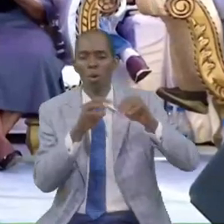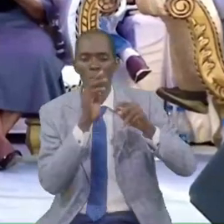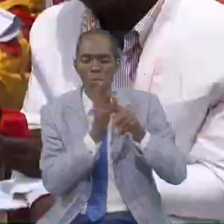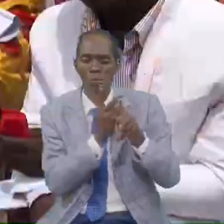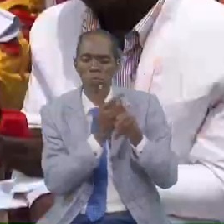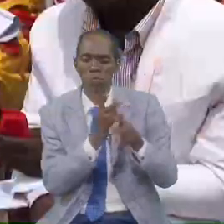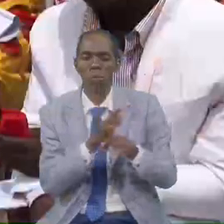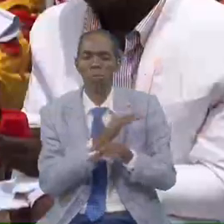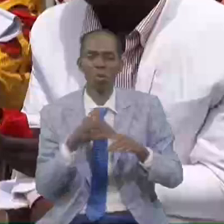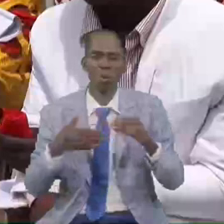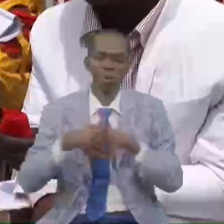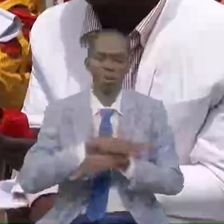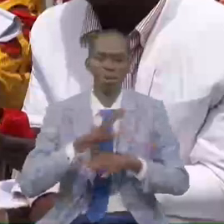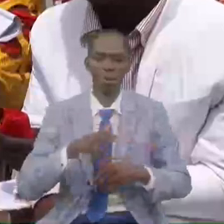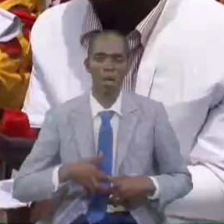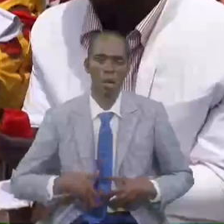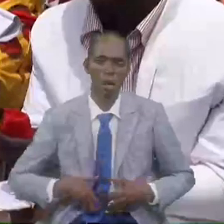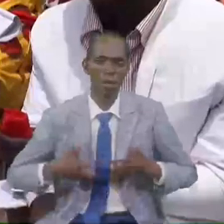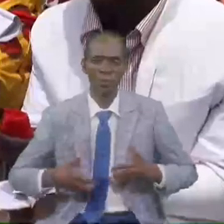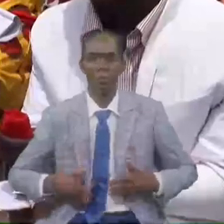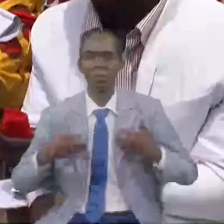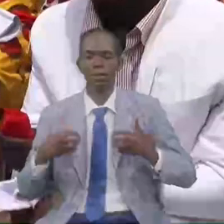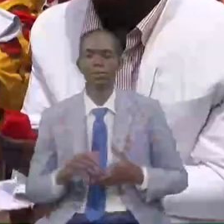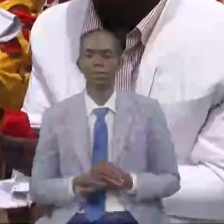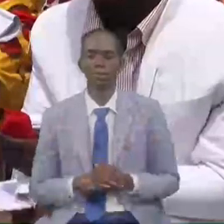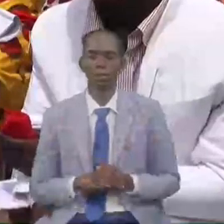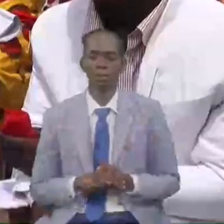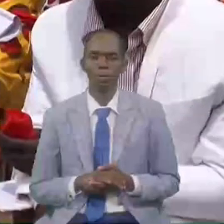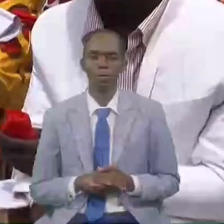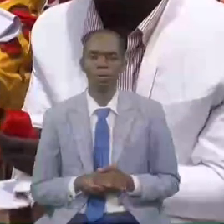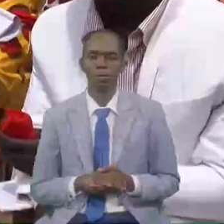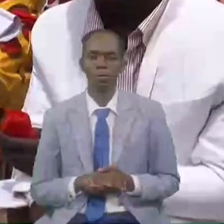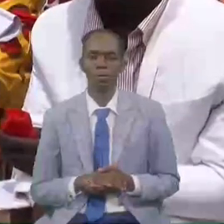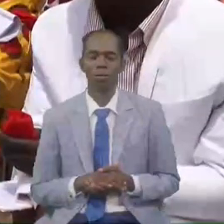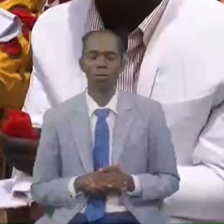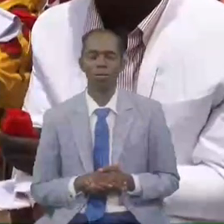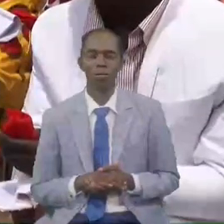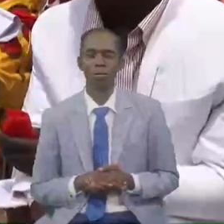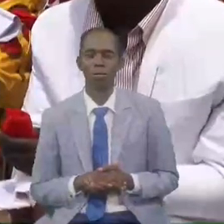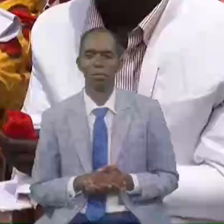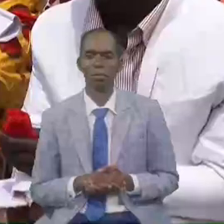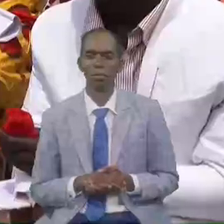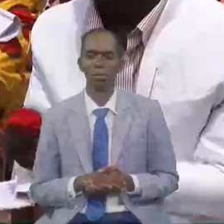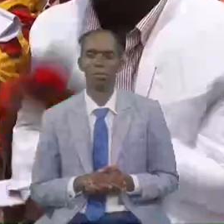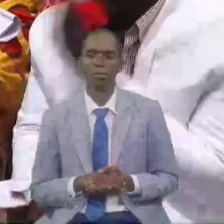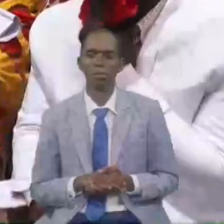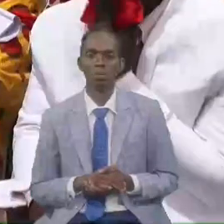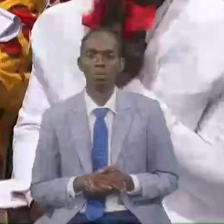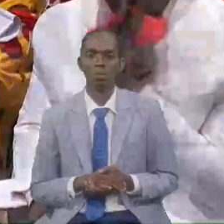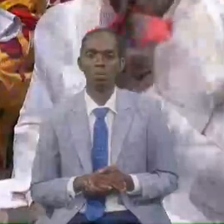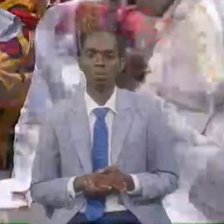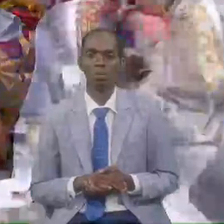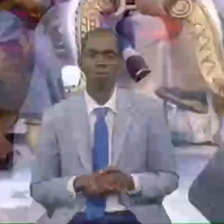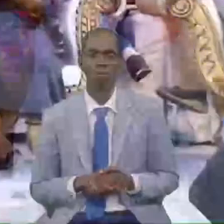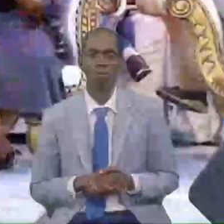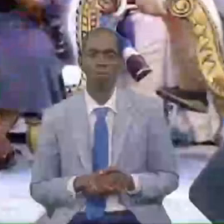la vie, parce que nous avons cette attitude-là, nous les rejetons. Nous devons donc faire attention, si nous voulons devenir des héros,